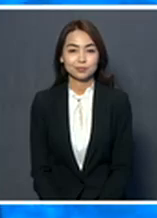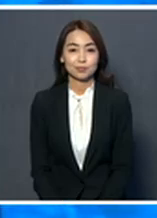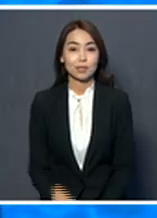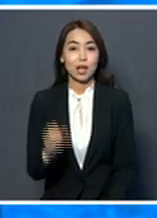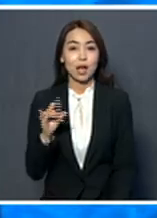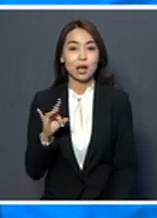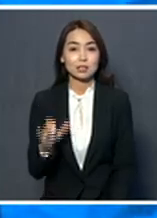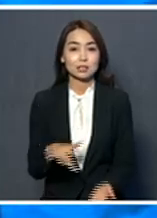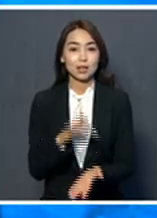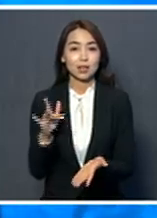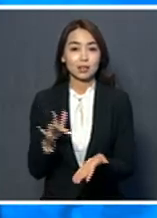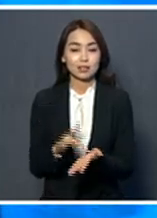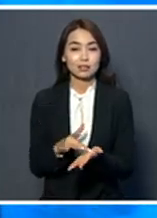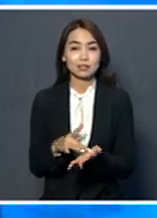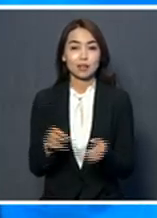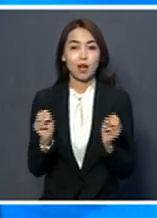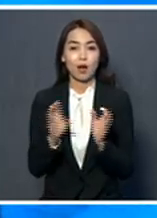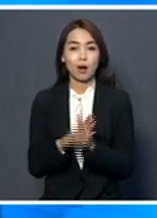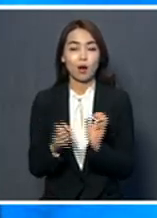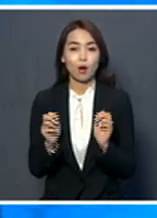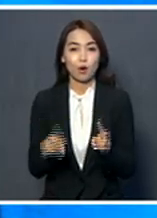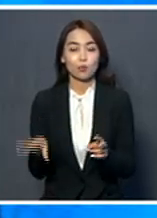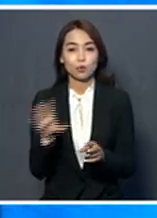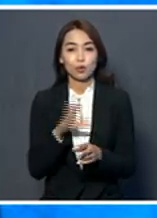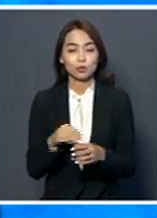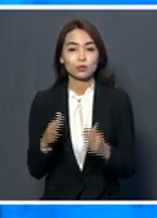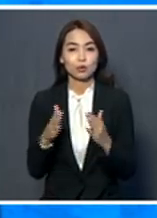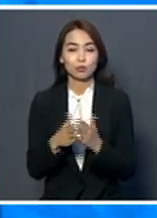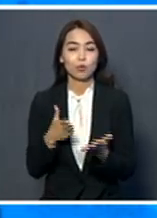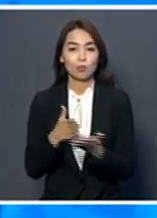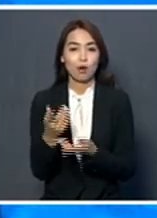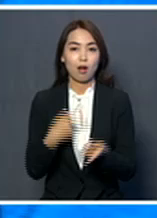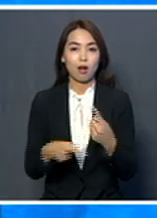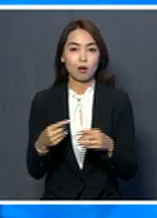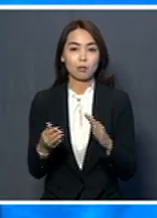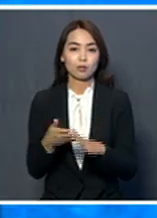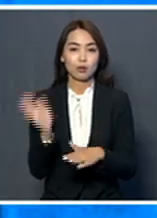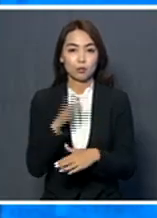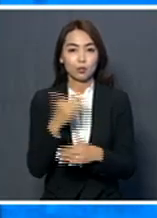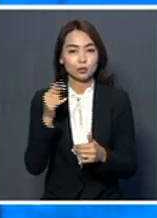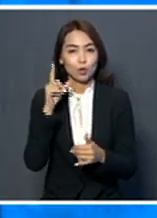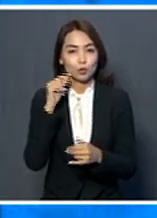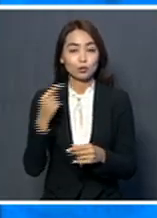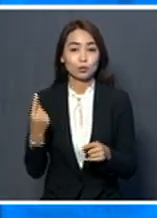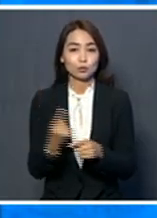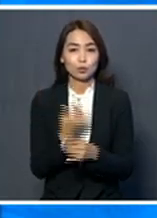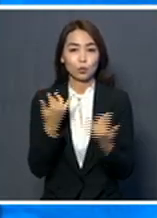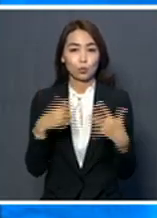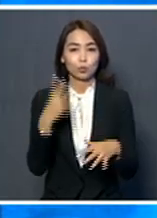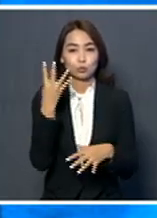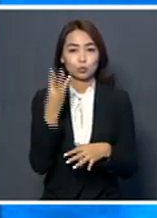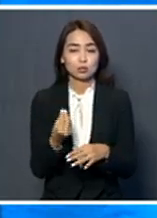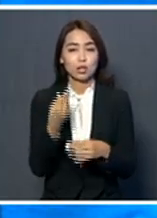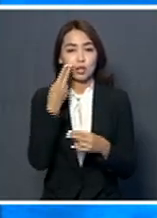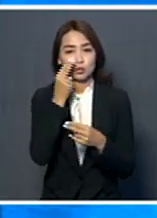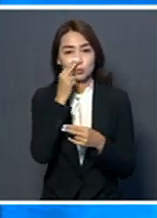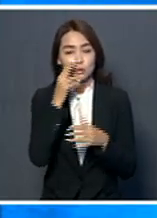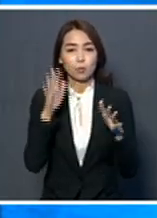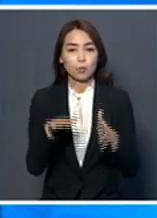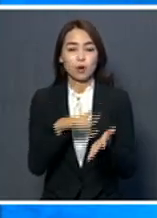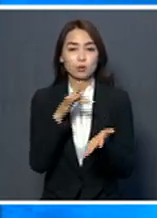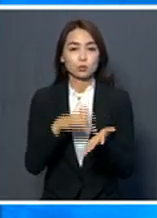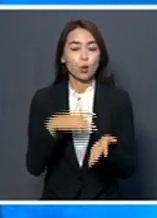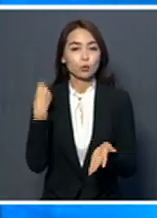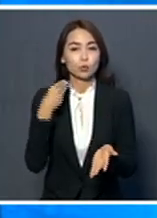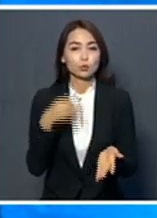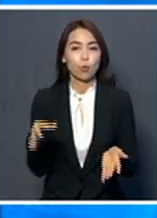Арыс қаласында қауіп сейіліп, шақар шырты бүгін өз үйлеріне барып жайғаса бастады. Дүйсенбідегі дүмбіден соң 4 күн бойына Шымкент қаласы мен Түркістан